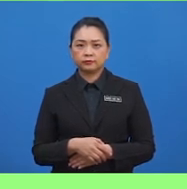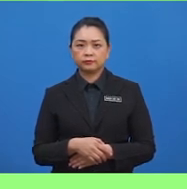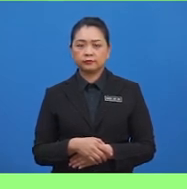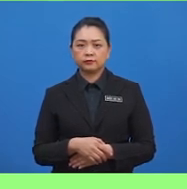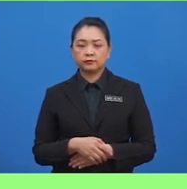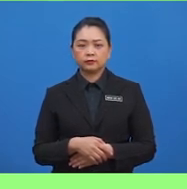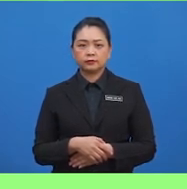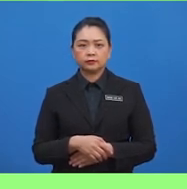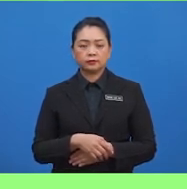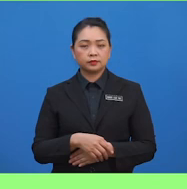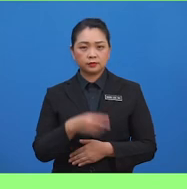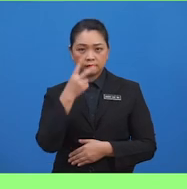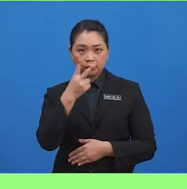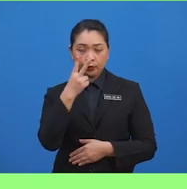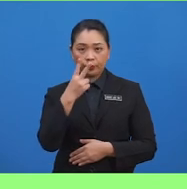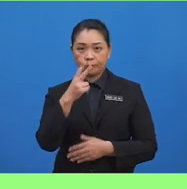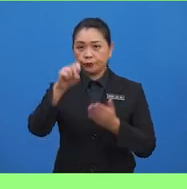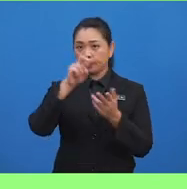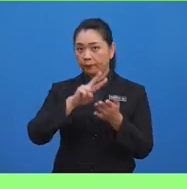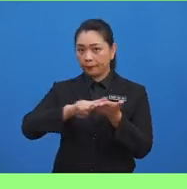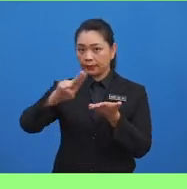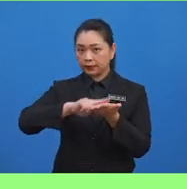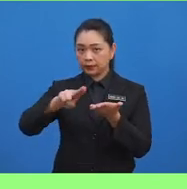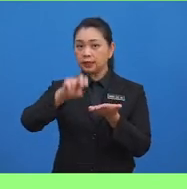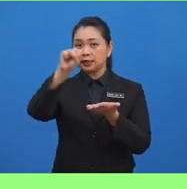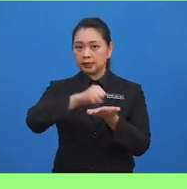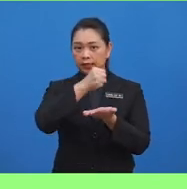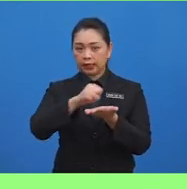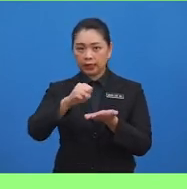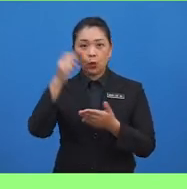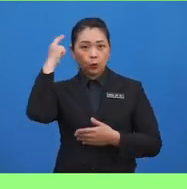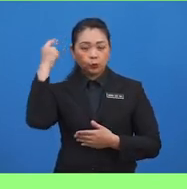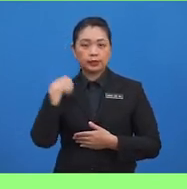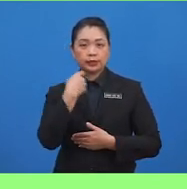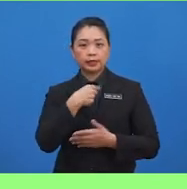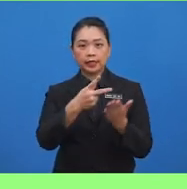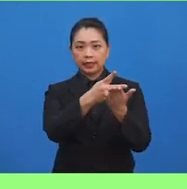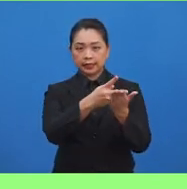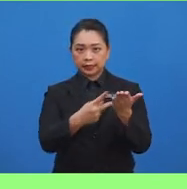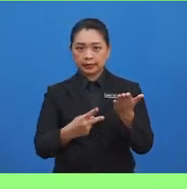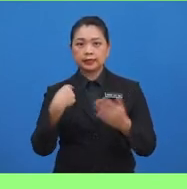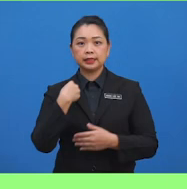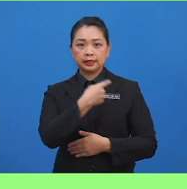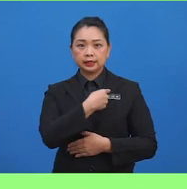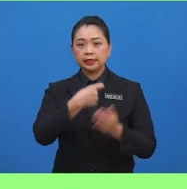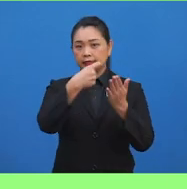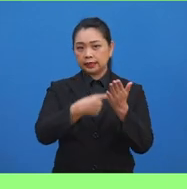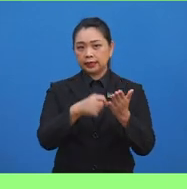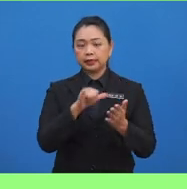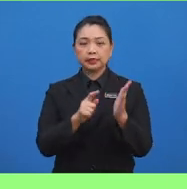otak kita Khazanah kita Hai nilainya tinggi